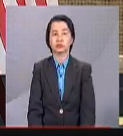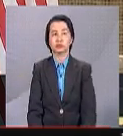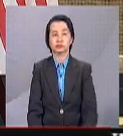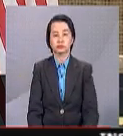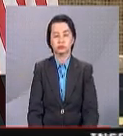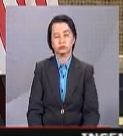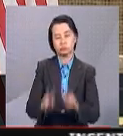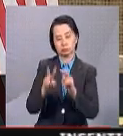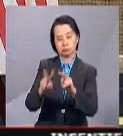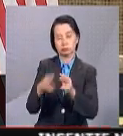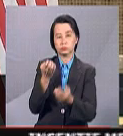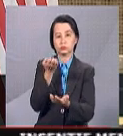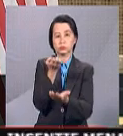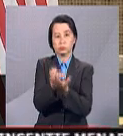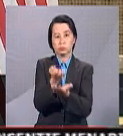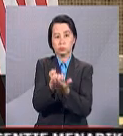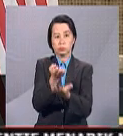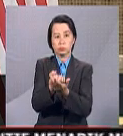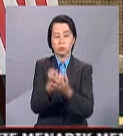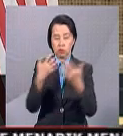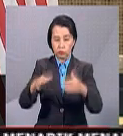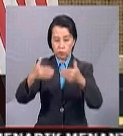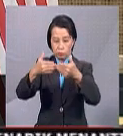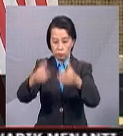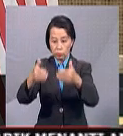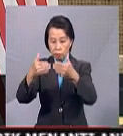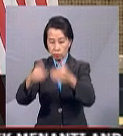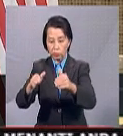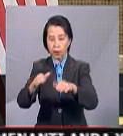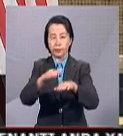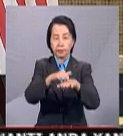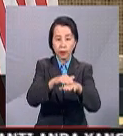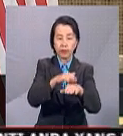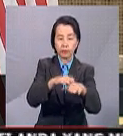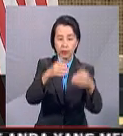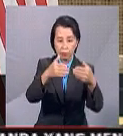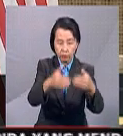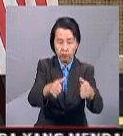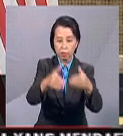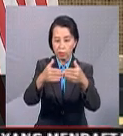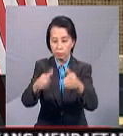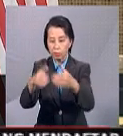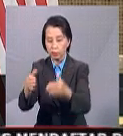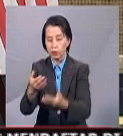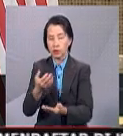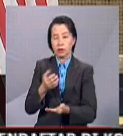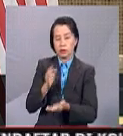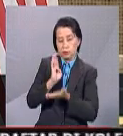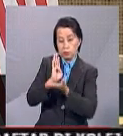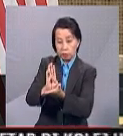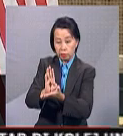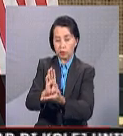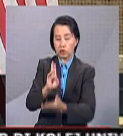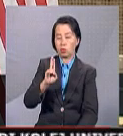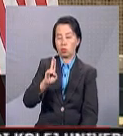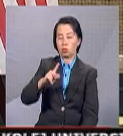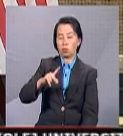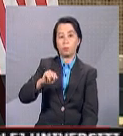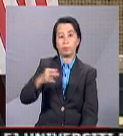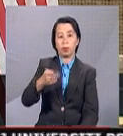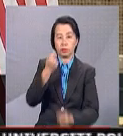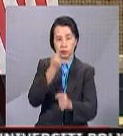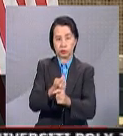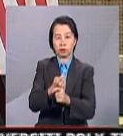memandangkan ekonomi plafon dibuka secara berperingkat subsidi upah ini ditetapkan pada